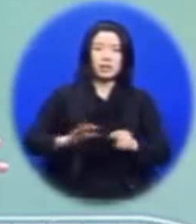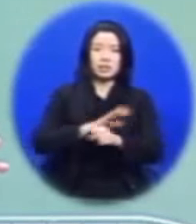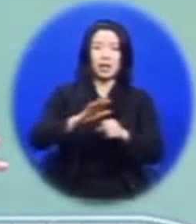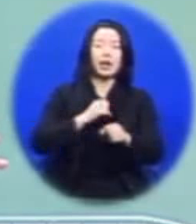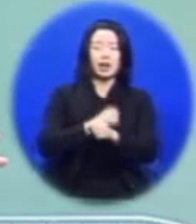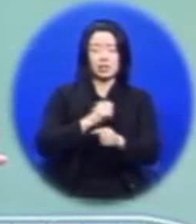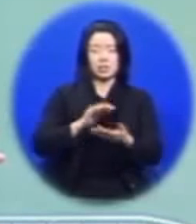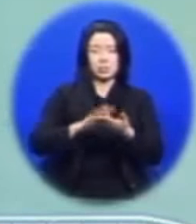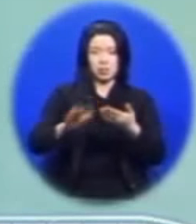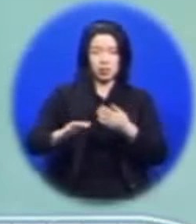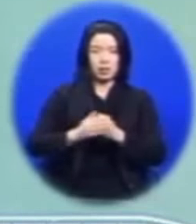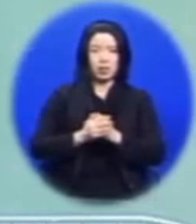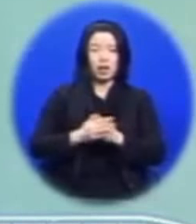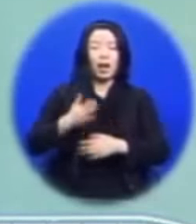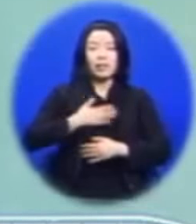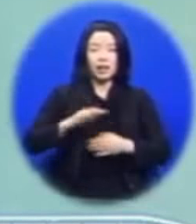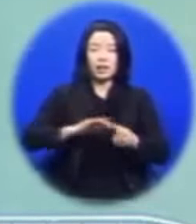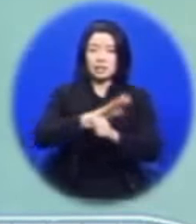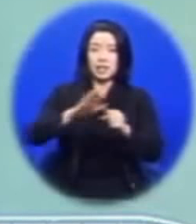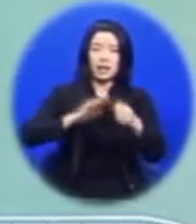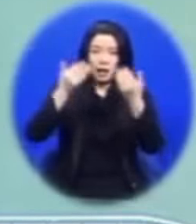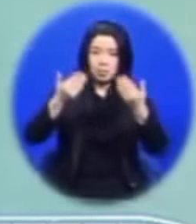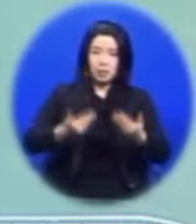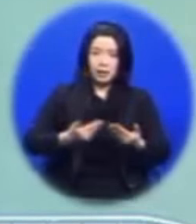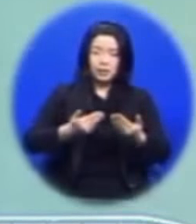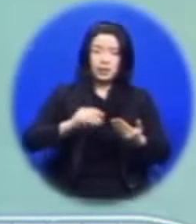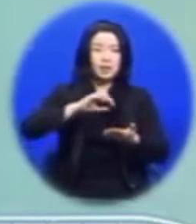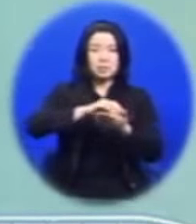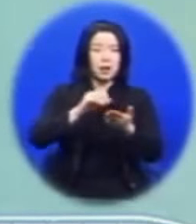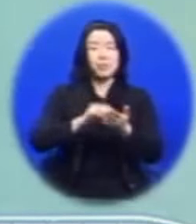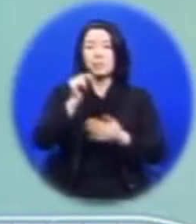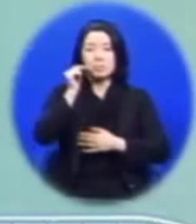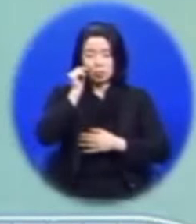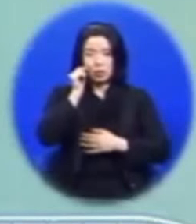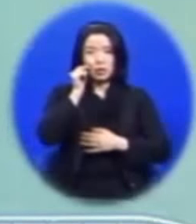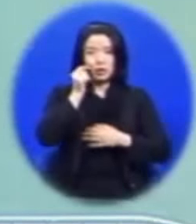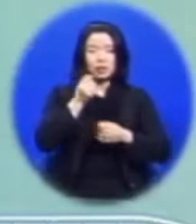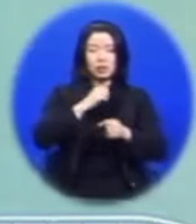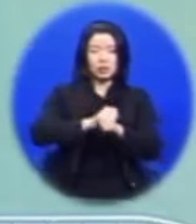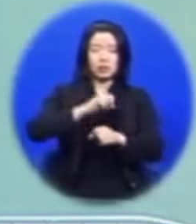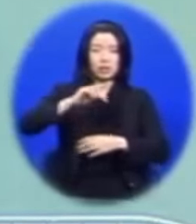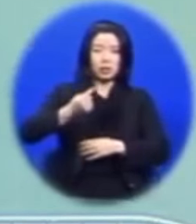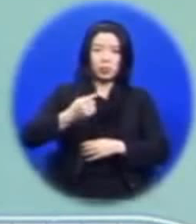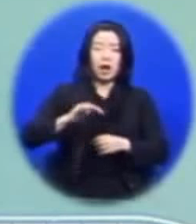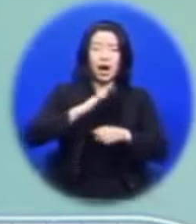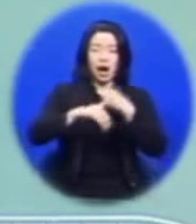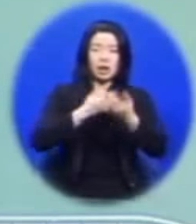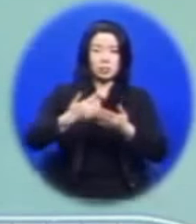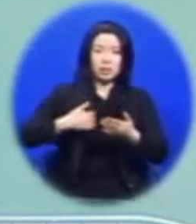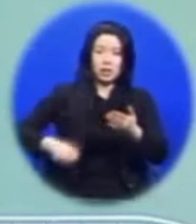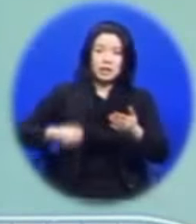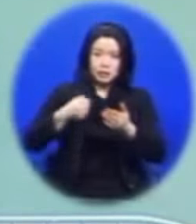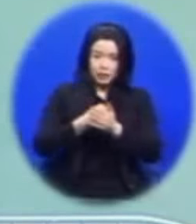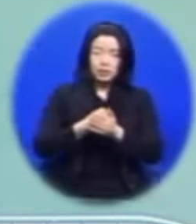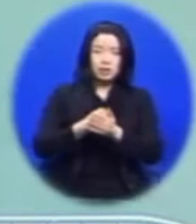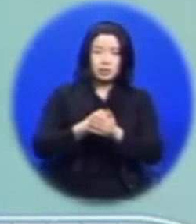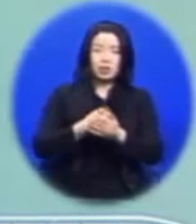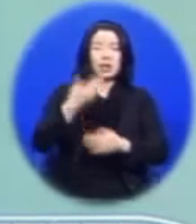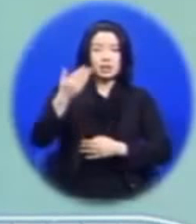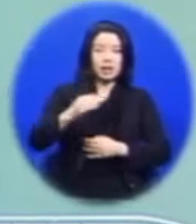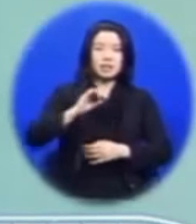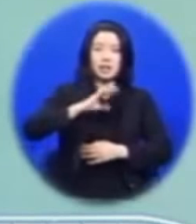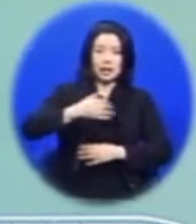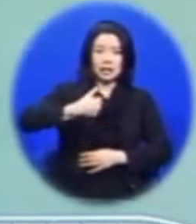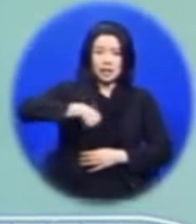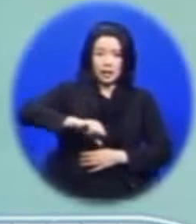거예요 내가 사랑받을 만하지 못해도 하나님은 나를 사랑하기로 작정하여 당신의 아들 예수 그리스도를 십자가에